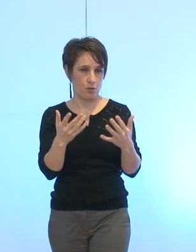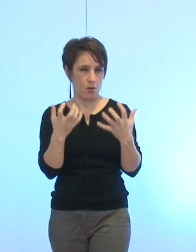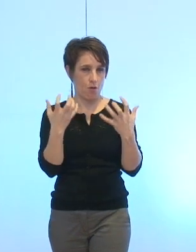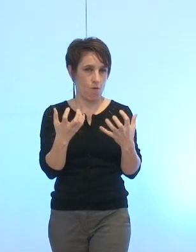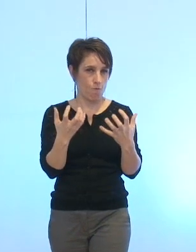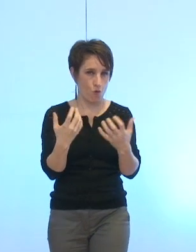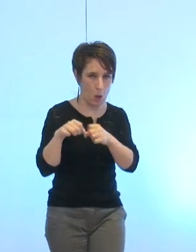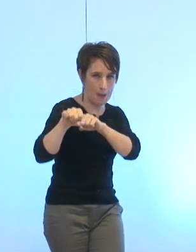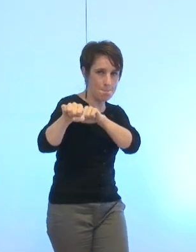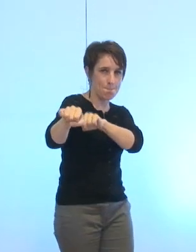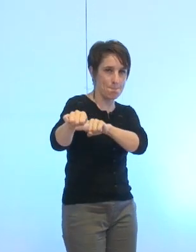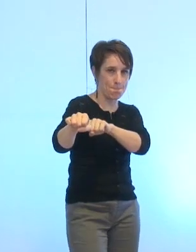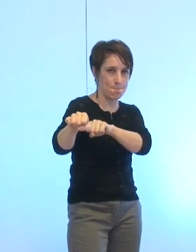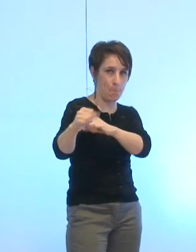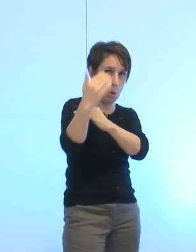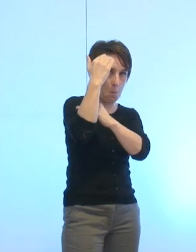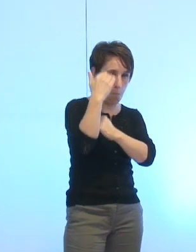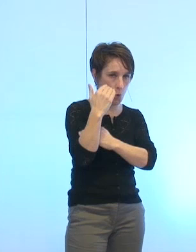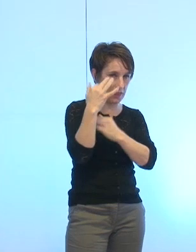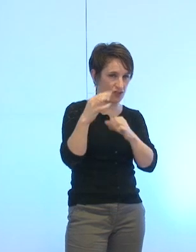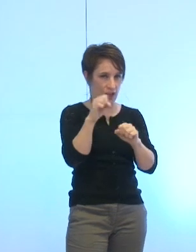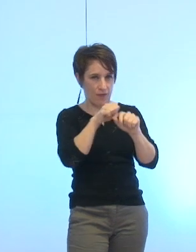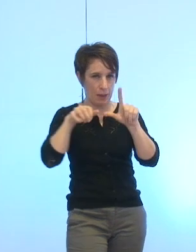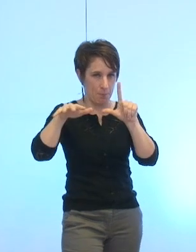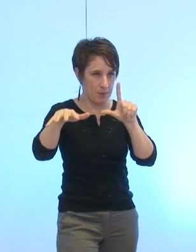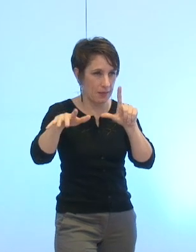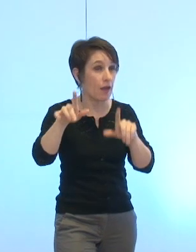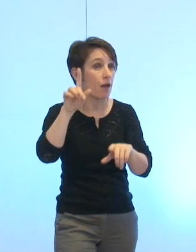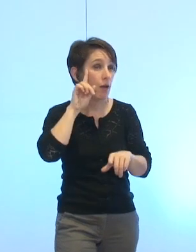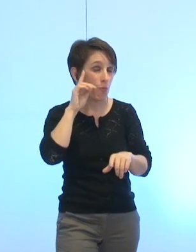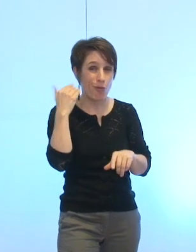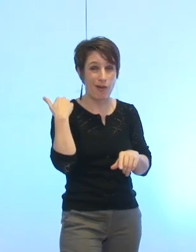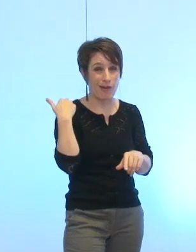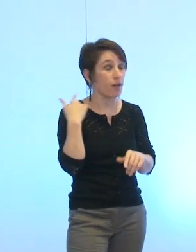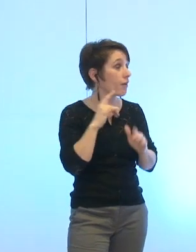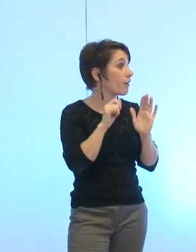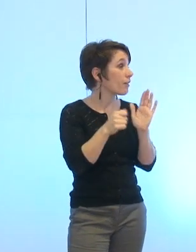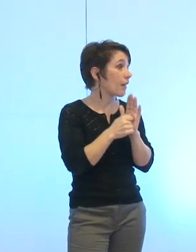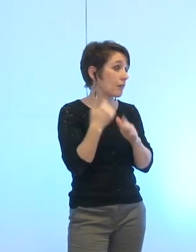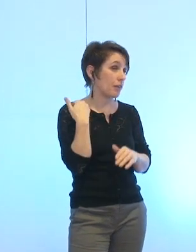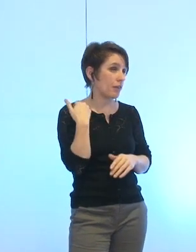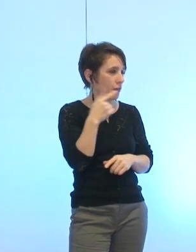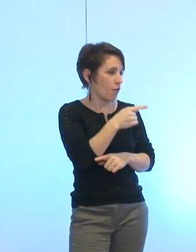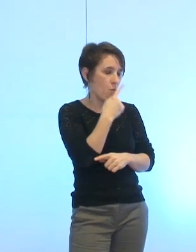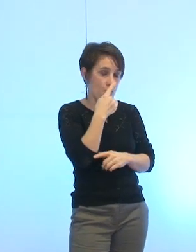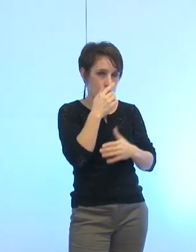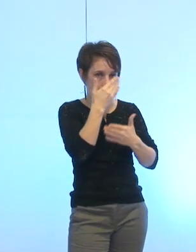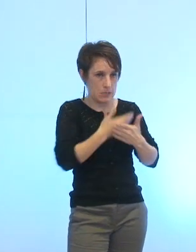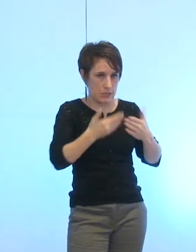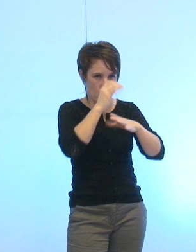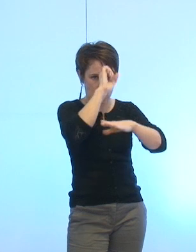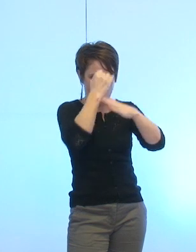contreeu médiatique au moment où vous étiez grande difficulté sur la dossier de de